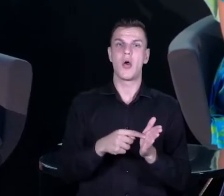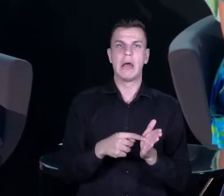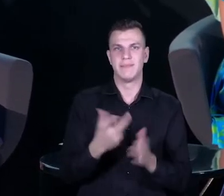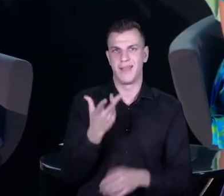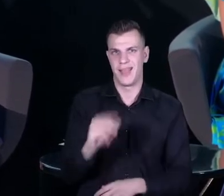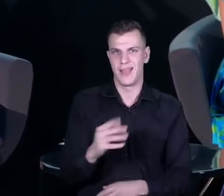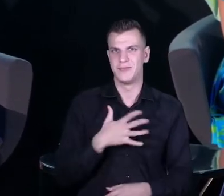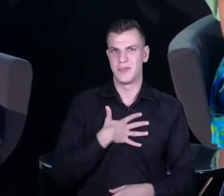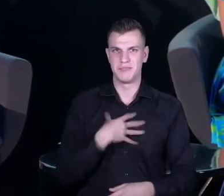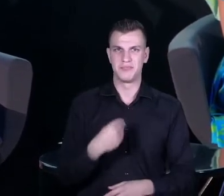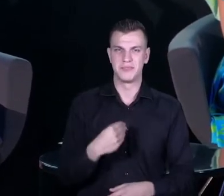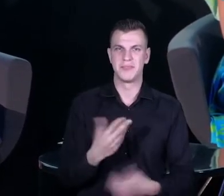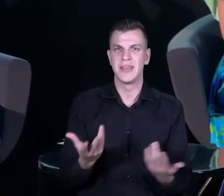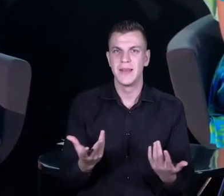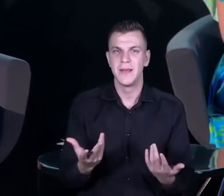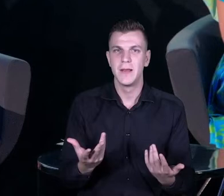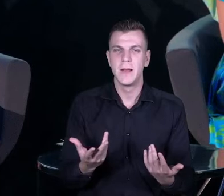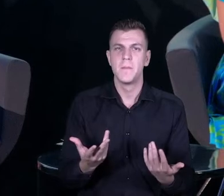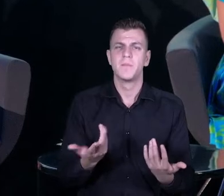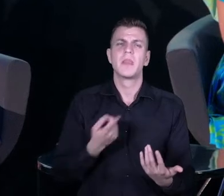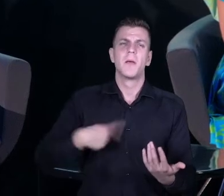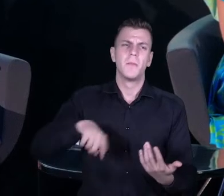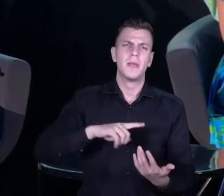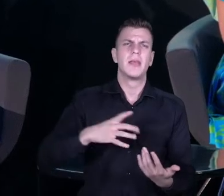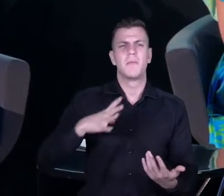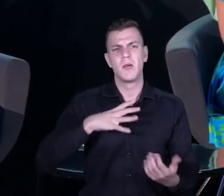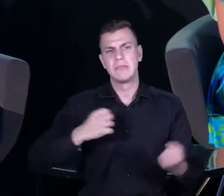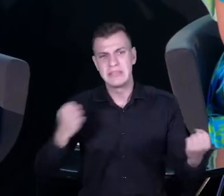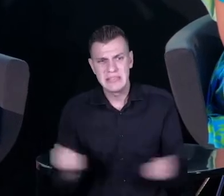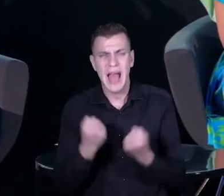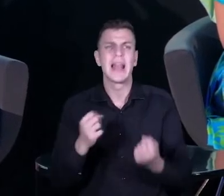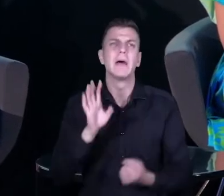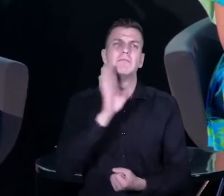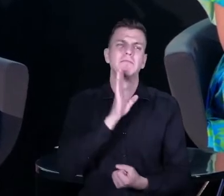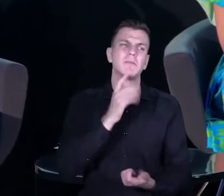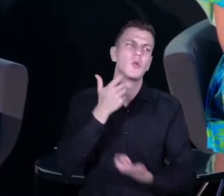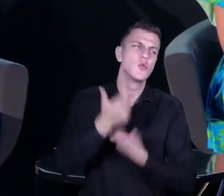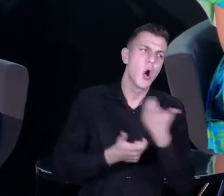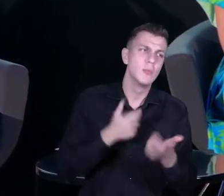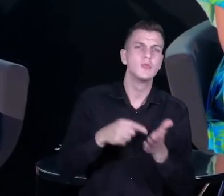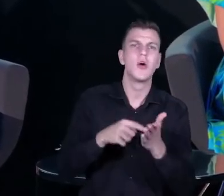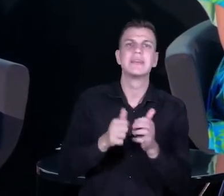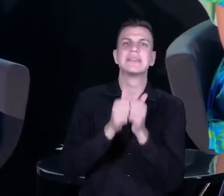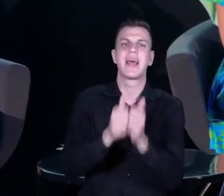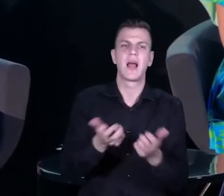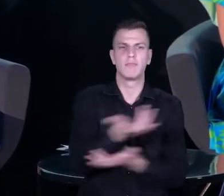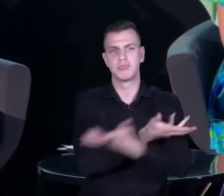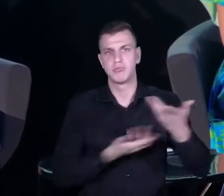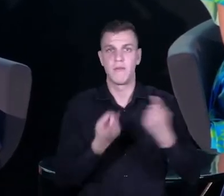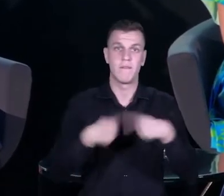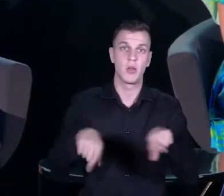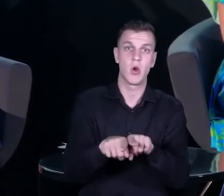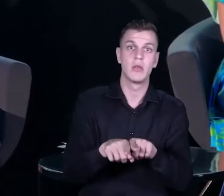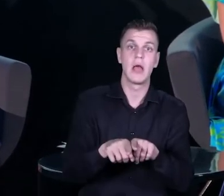nawet takie nie nazywaliśmy. Podejmowaliśmy próby czegoś w rodzaju zadań interdyscyplinarnych przy okazji organizacji